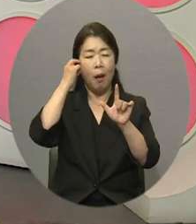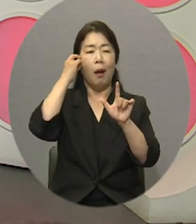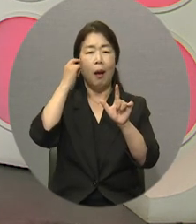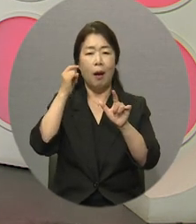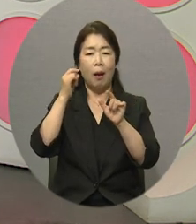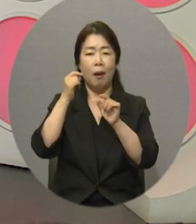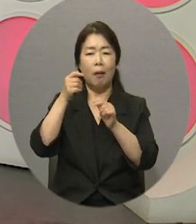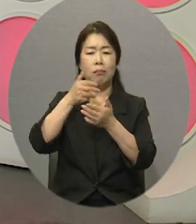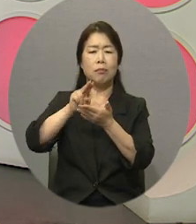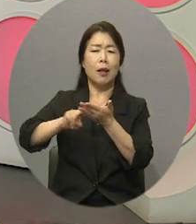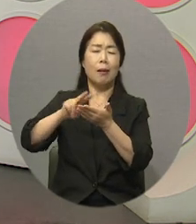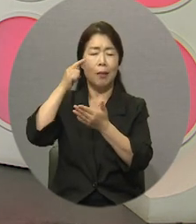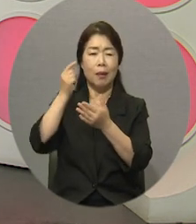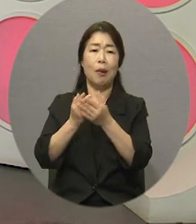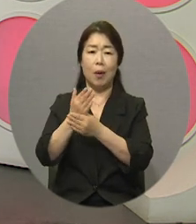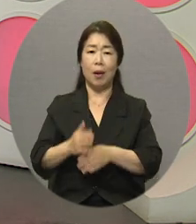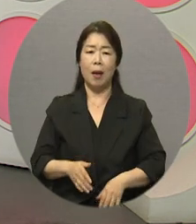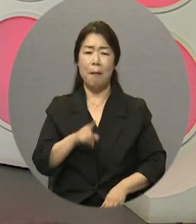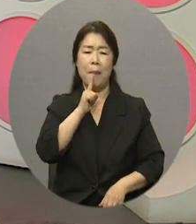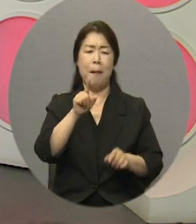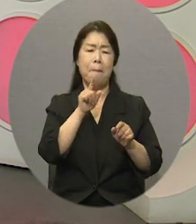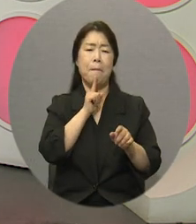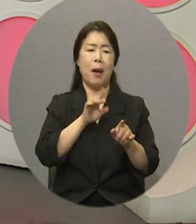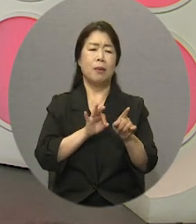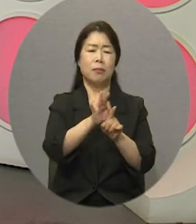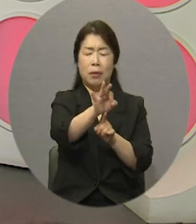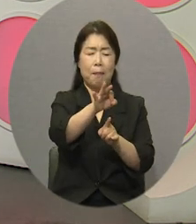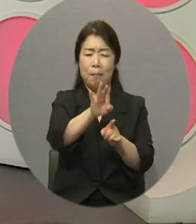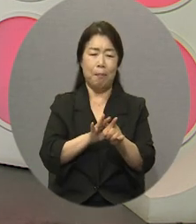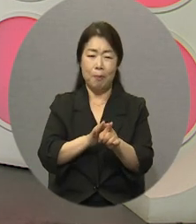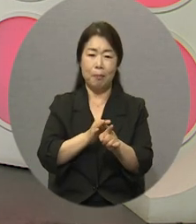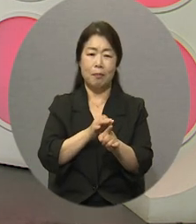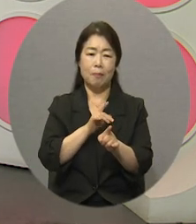앞만 말고 먹어. 네. 더 많이 사오게 되고요. 그렇죠. 네.